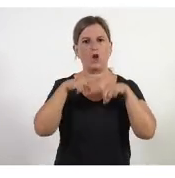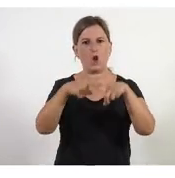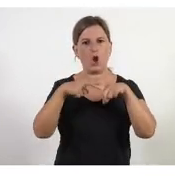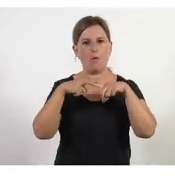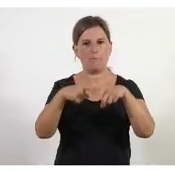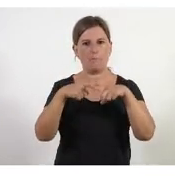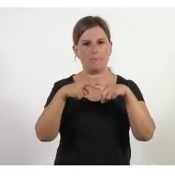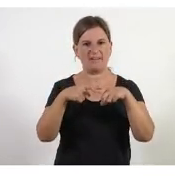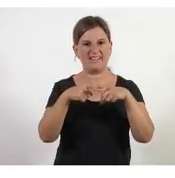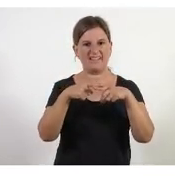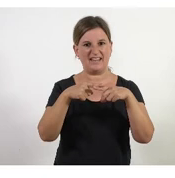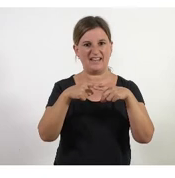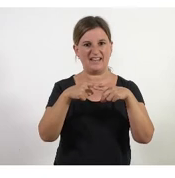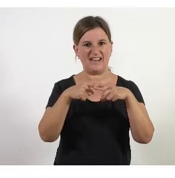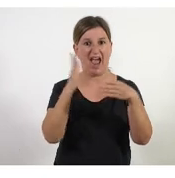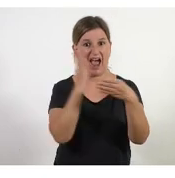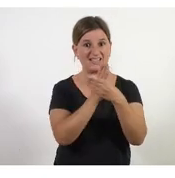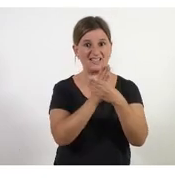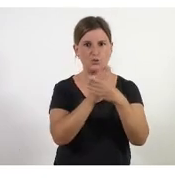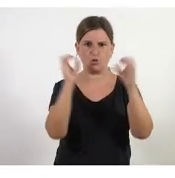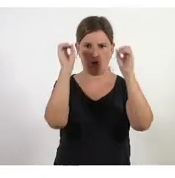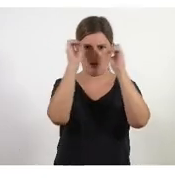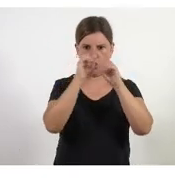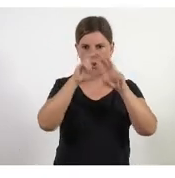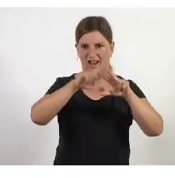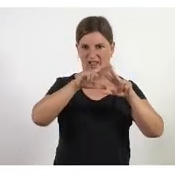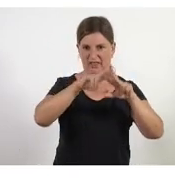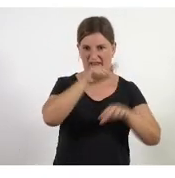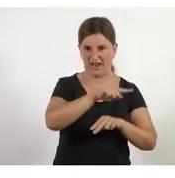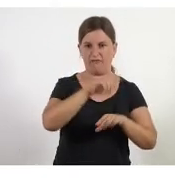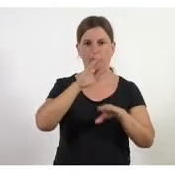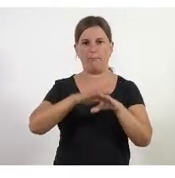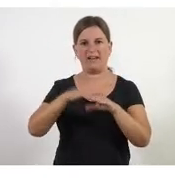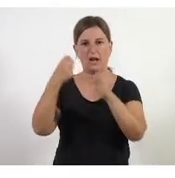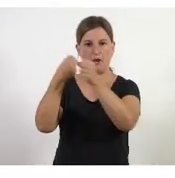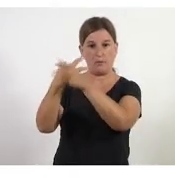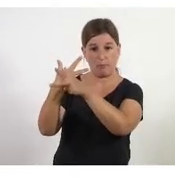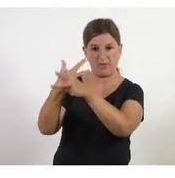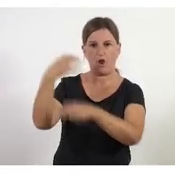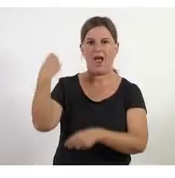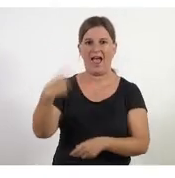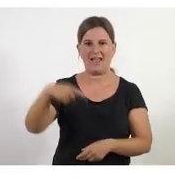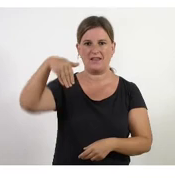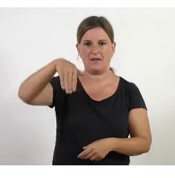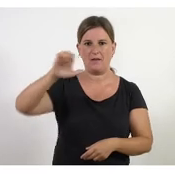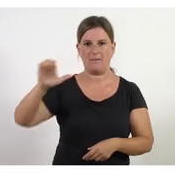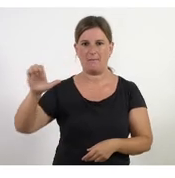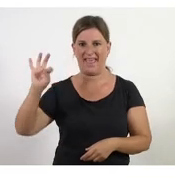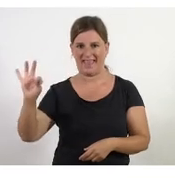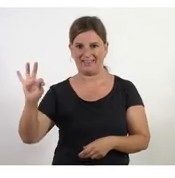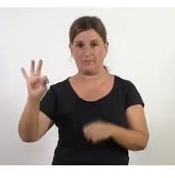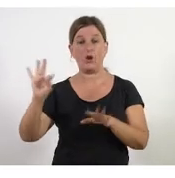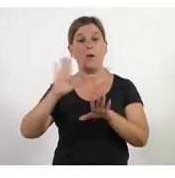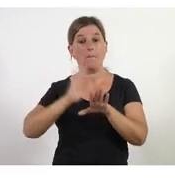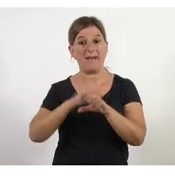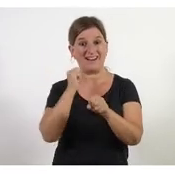tenim Google Drive, per videoconferències tenim el Meet, però per tasques en l'equip, dintre de la solució